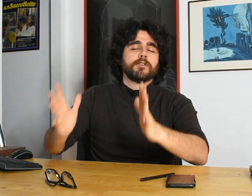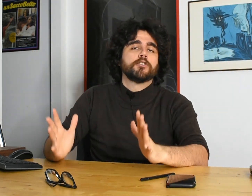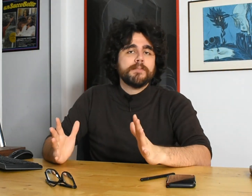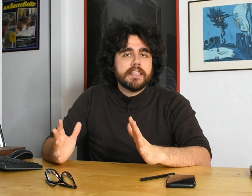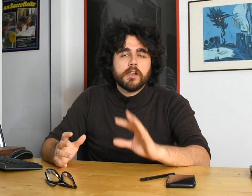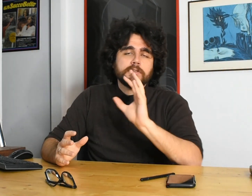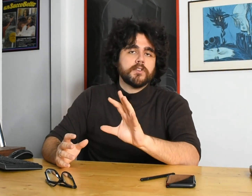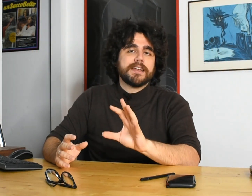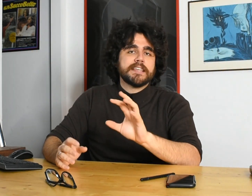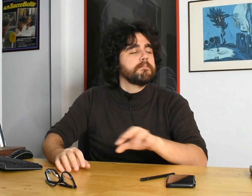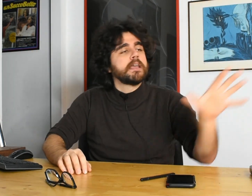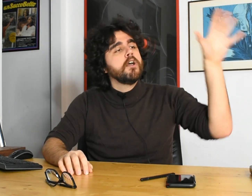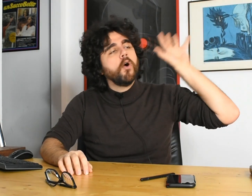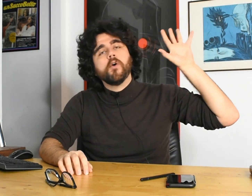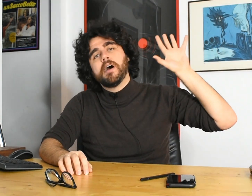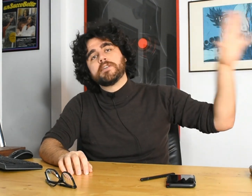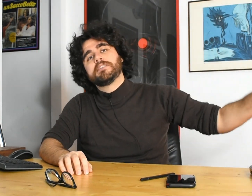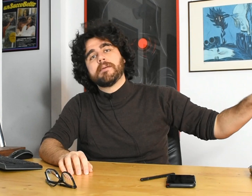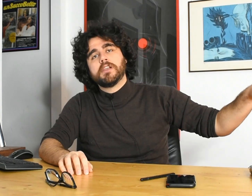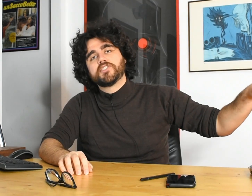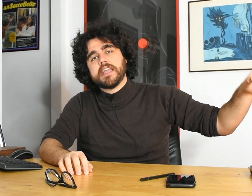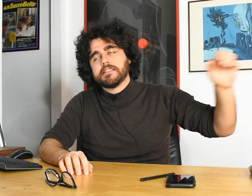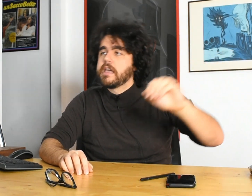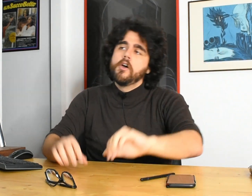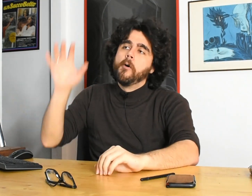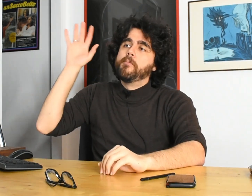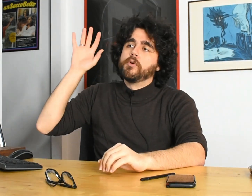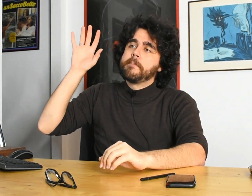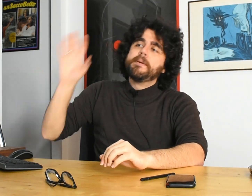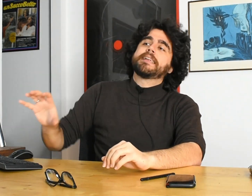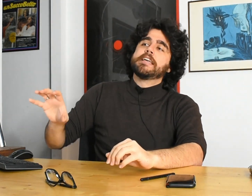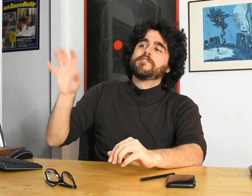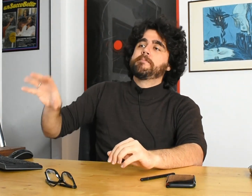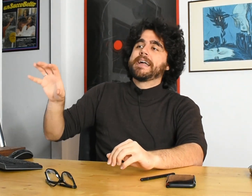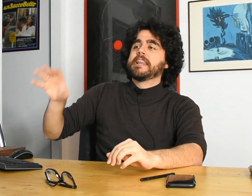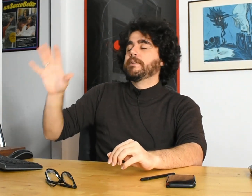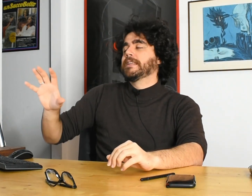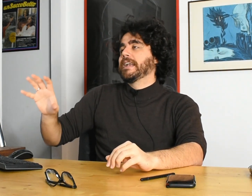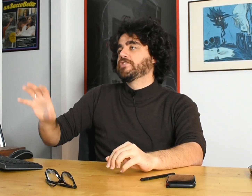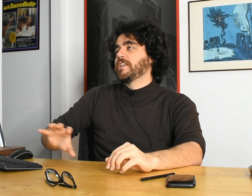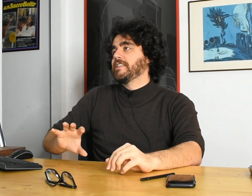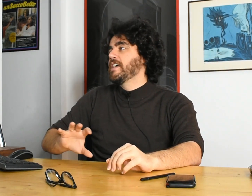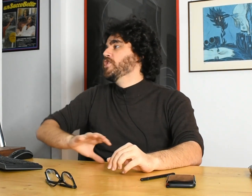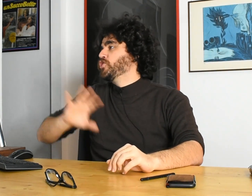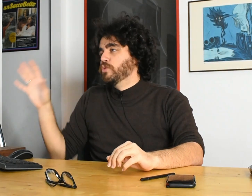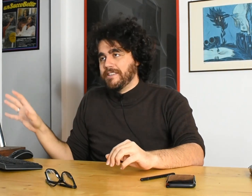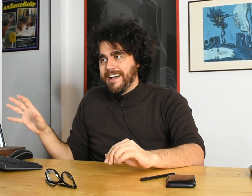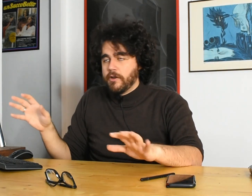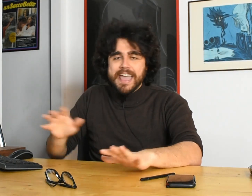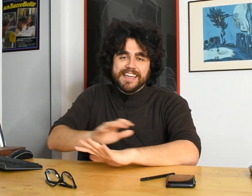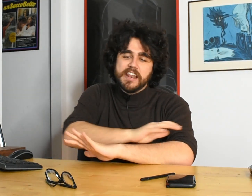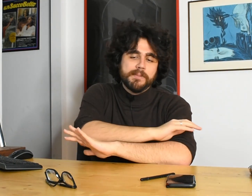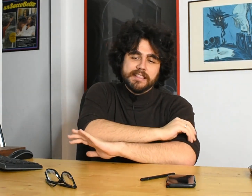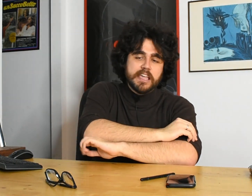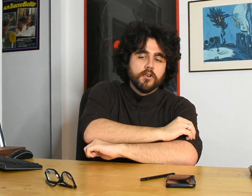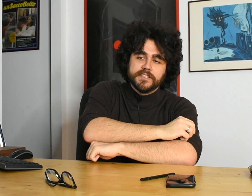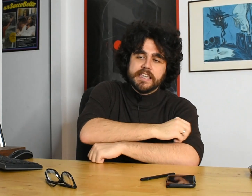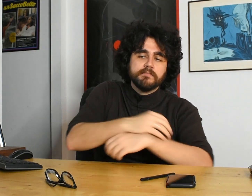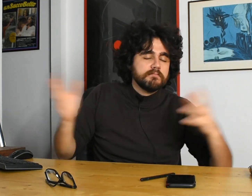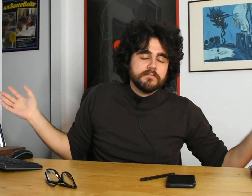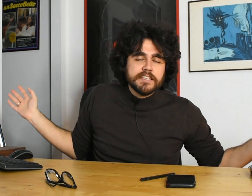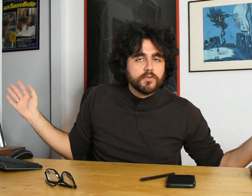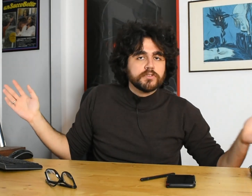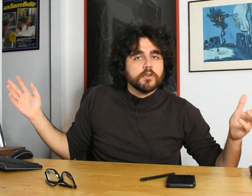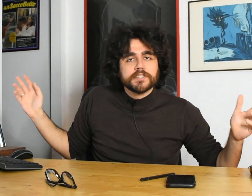per l'elettorato medio la questione era sempre o aiutiamo la gente oppure perché dovrei pagare per tenere la gente sul divano. Era veramente